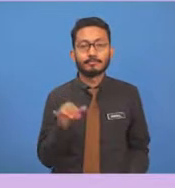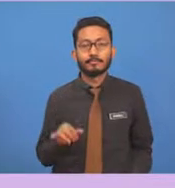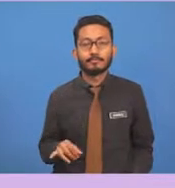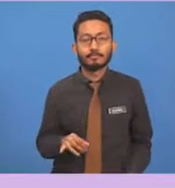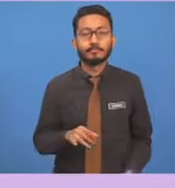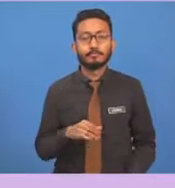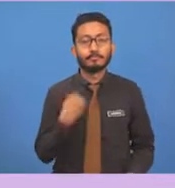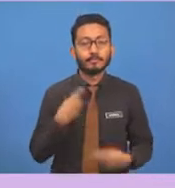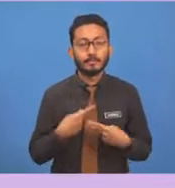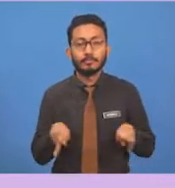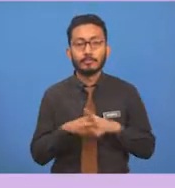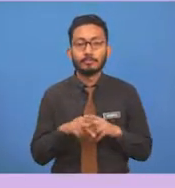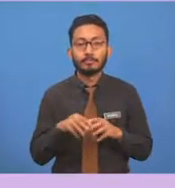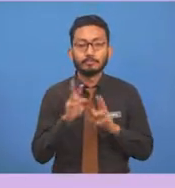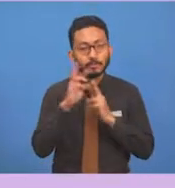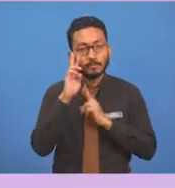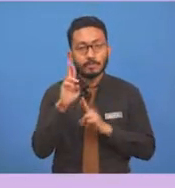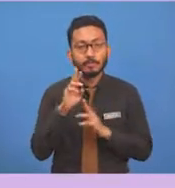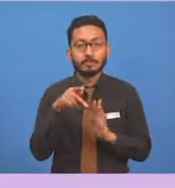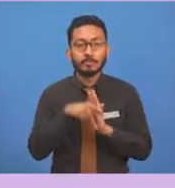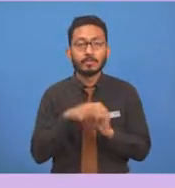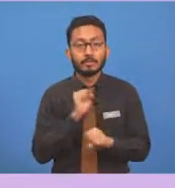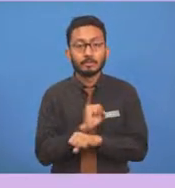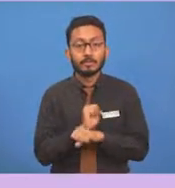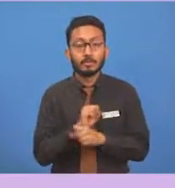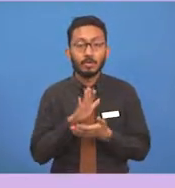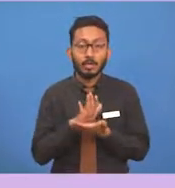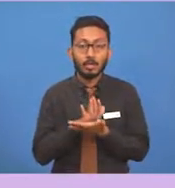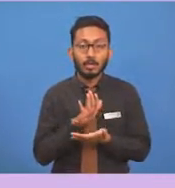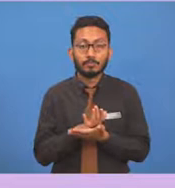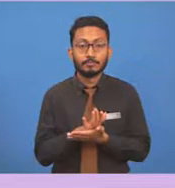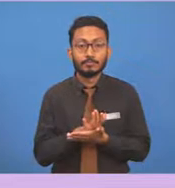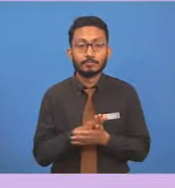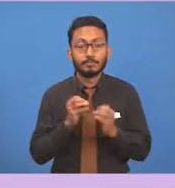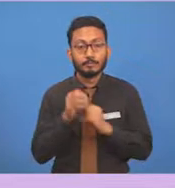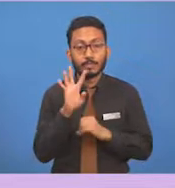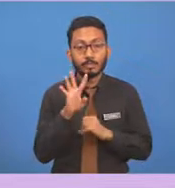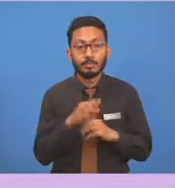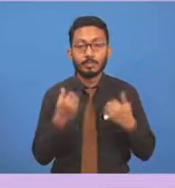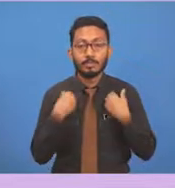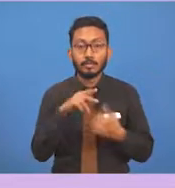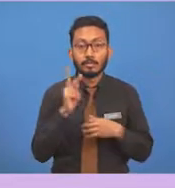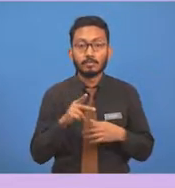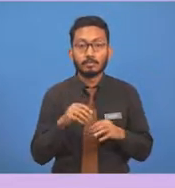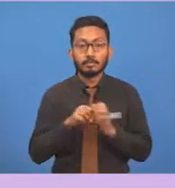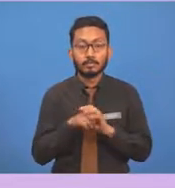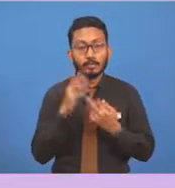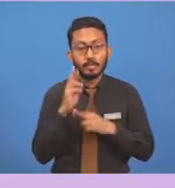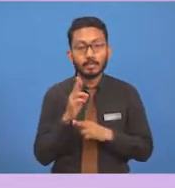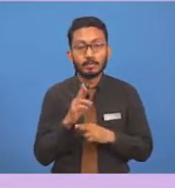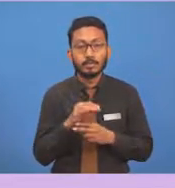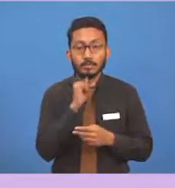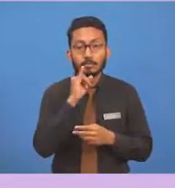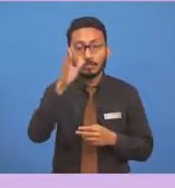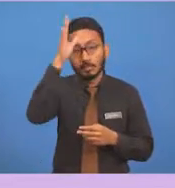perlu menghormati pekerja sekolah. 4. Adakah kamu menghormati ibu bapa yang melawat